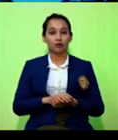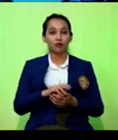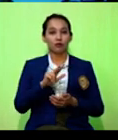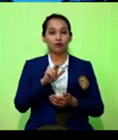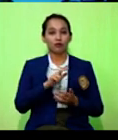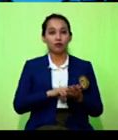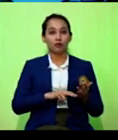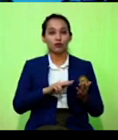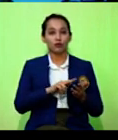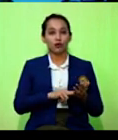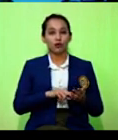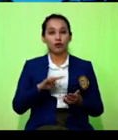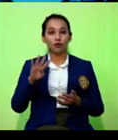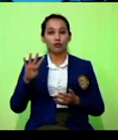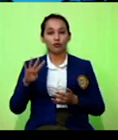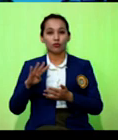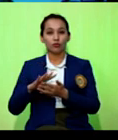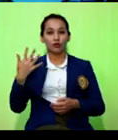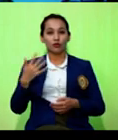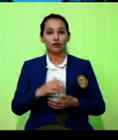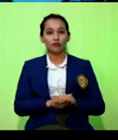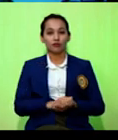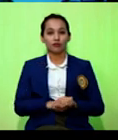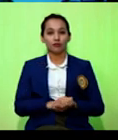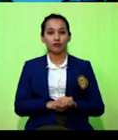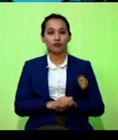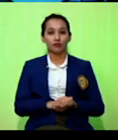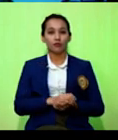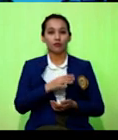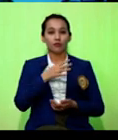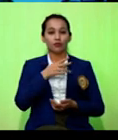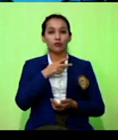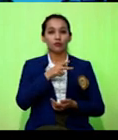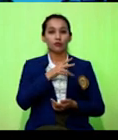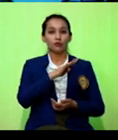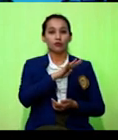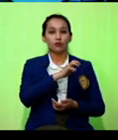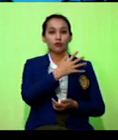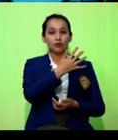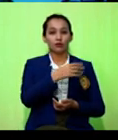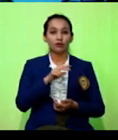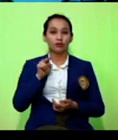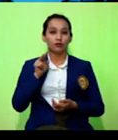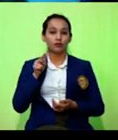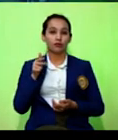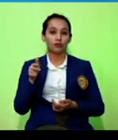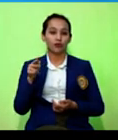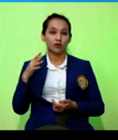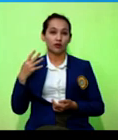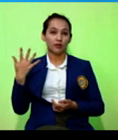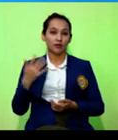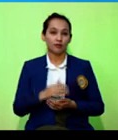888 909 sonidan kichik. 3405 katta 3045 dan.